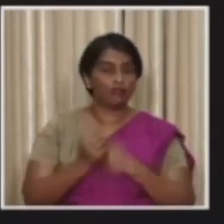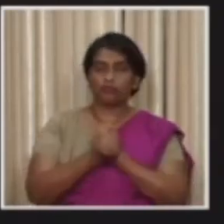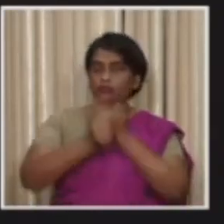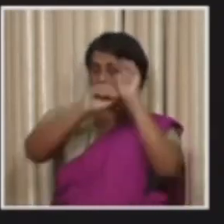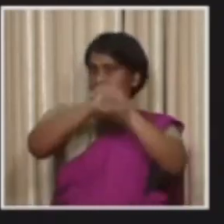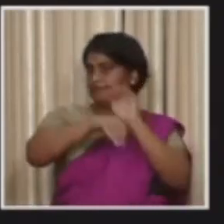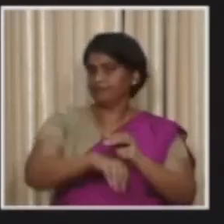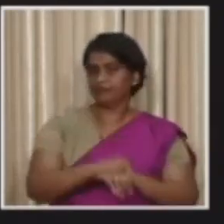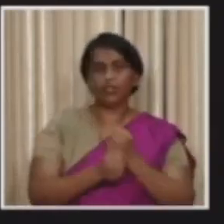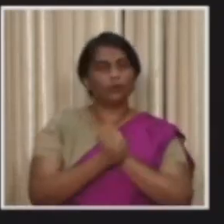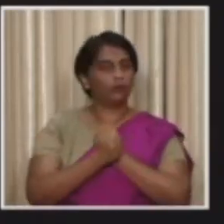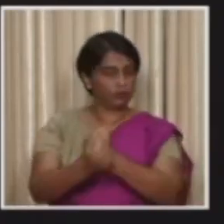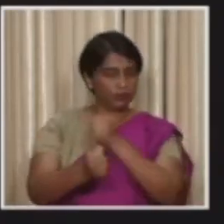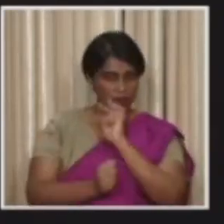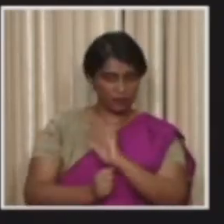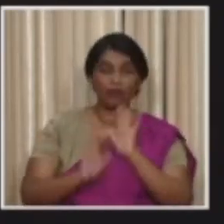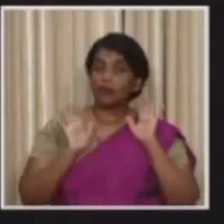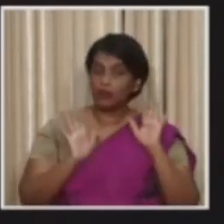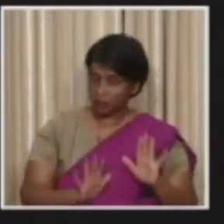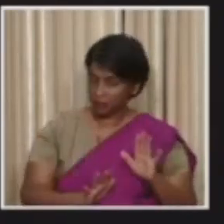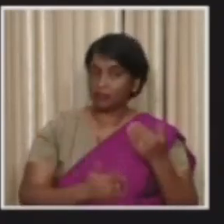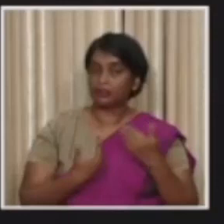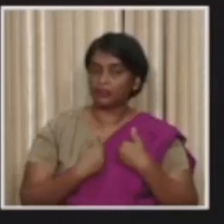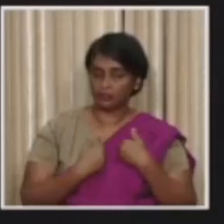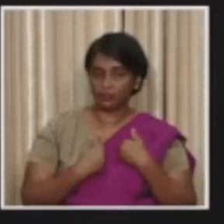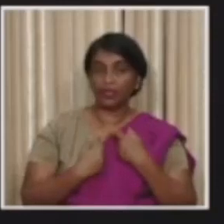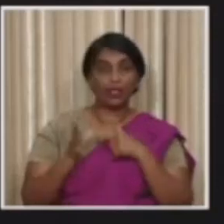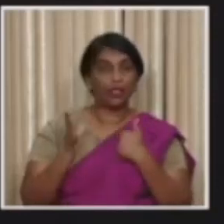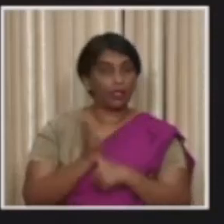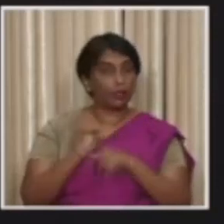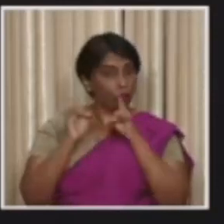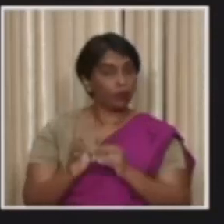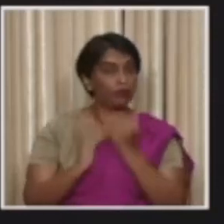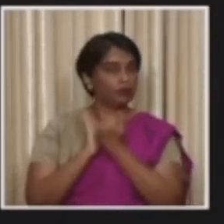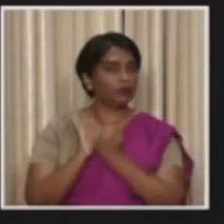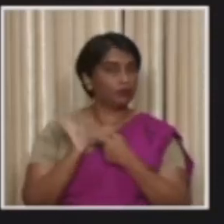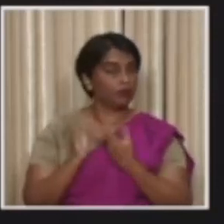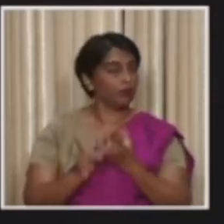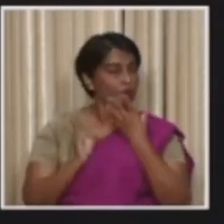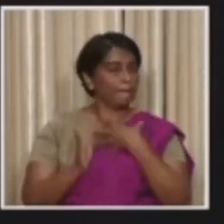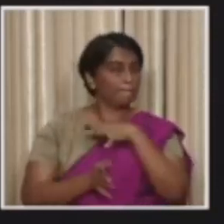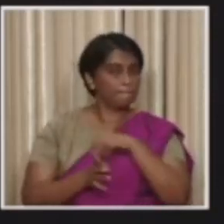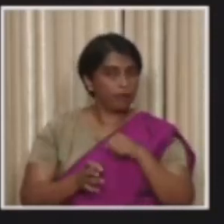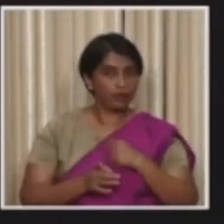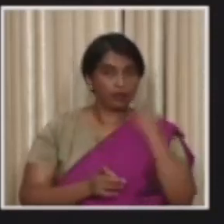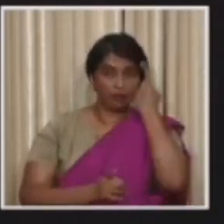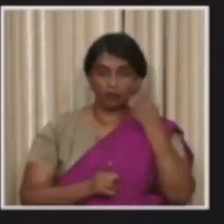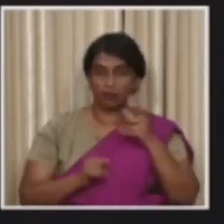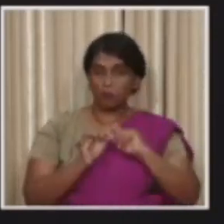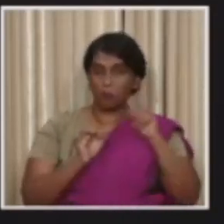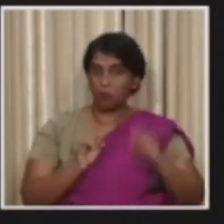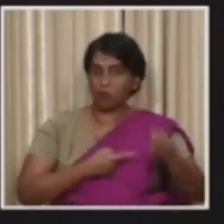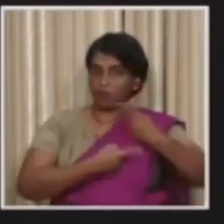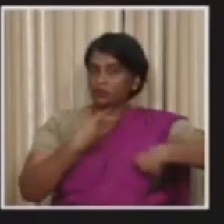අත්අඩංගුවට අරගෙන රඳවාගෙන තිබුණා. නමුත් අපි ඒ පනතේ තිබුණු ප්‍රතිපාදන උපයෝගී කරගෙන විශේෂඥ මණ්ඩලයක් පත්